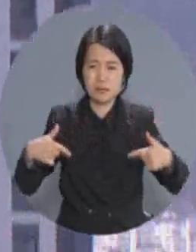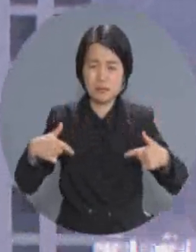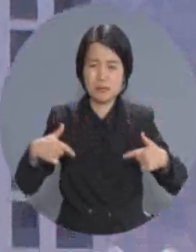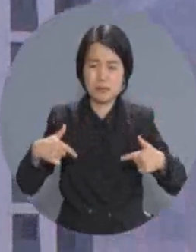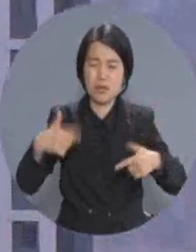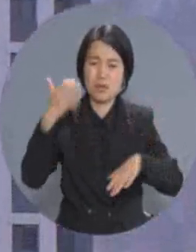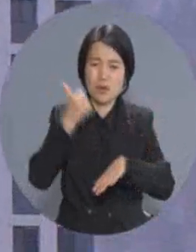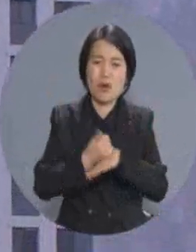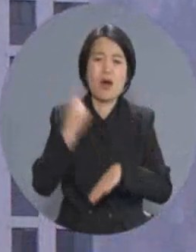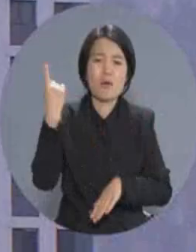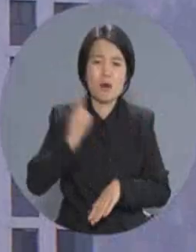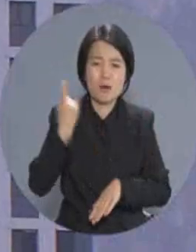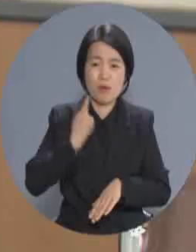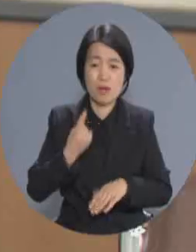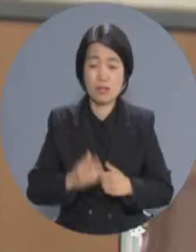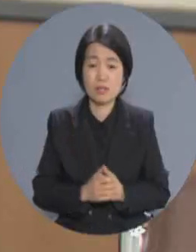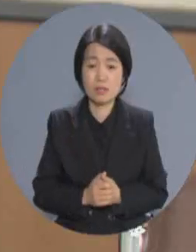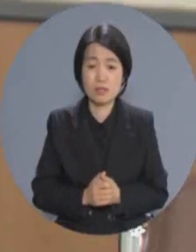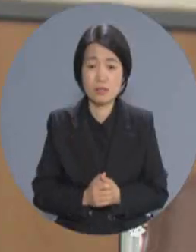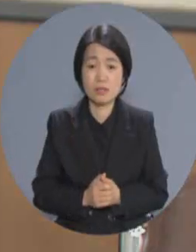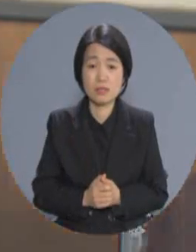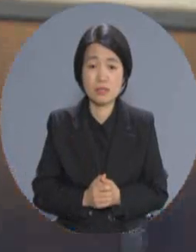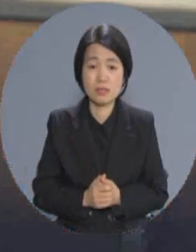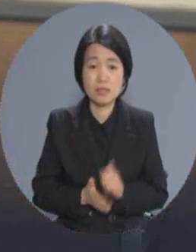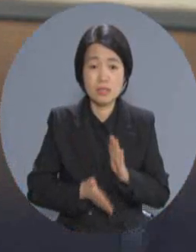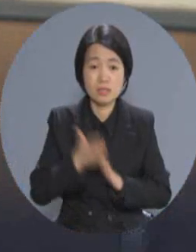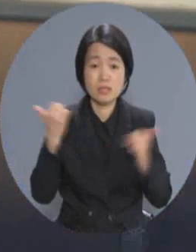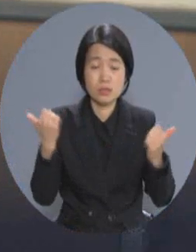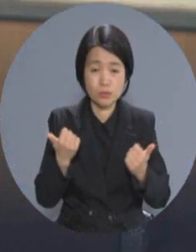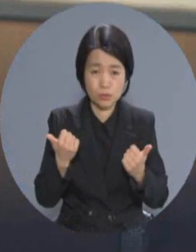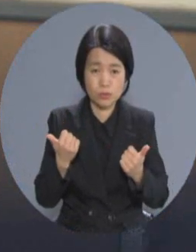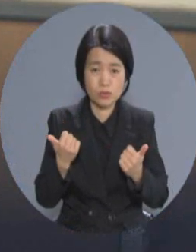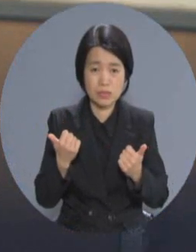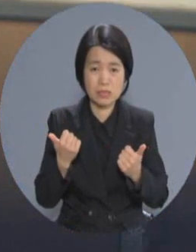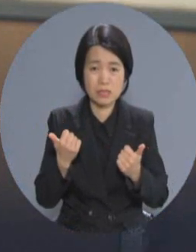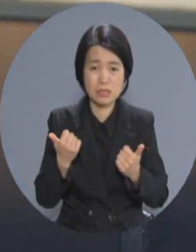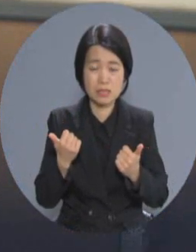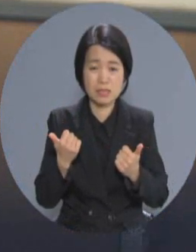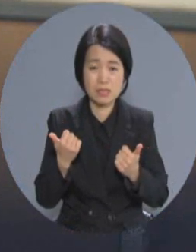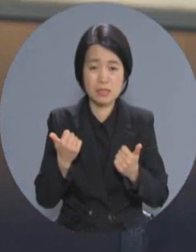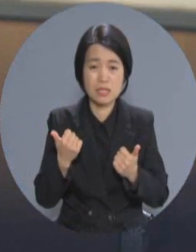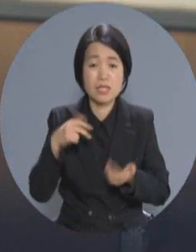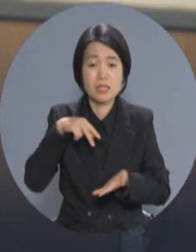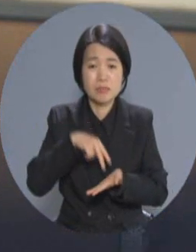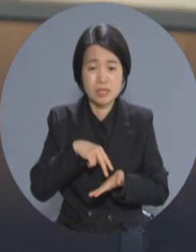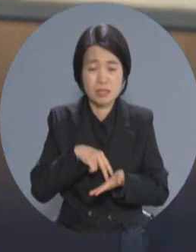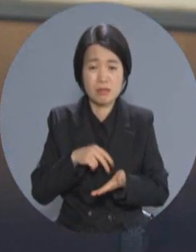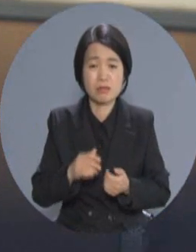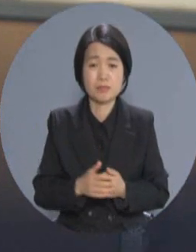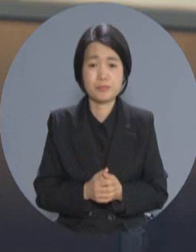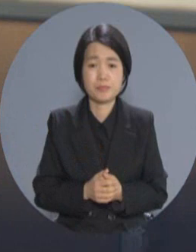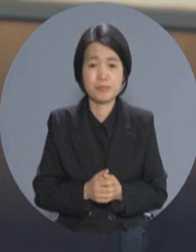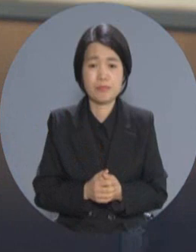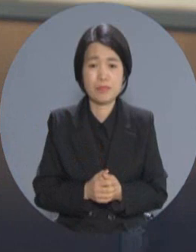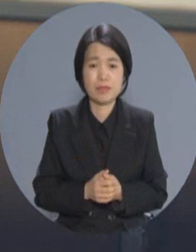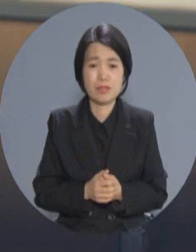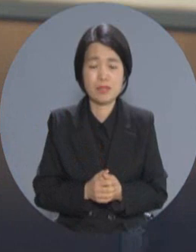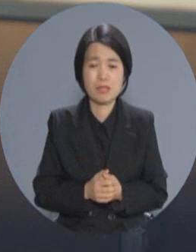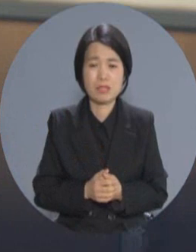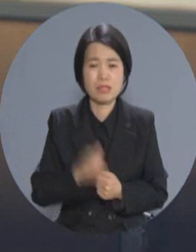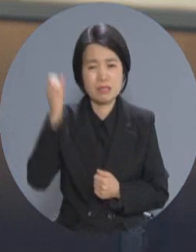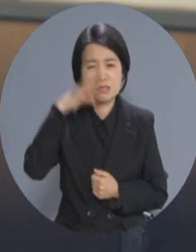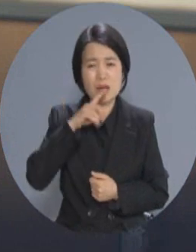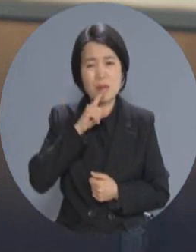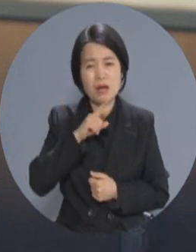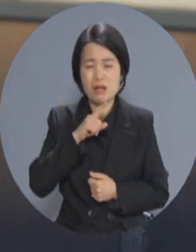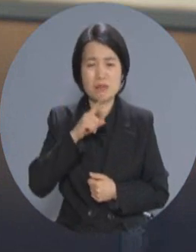이어질 것이란 겁니다 일단 뭐 시의회나 어떤 회의나 이런 석상에서 흩어지는 말로 할